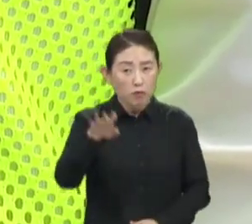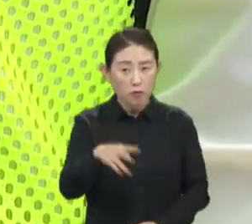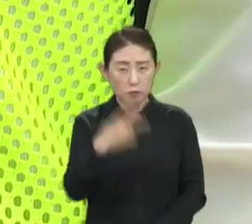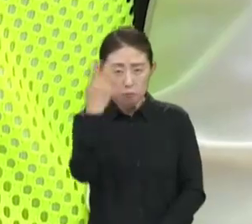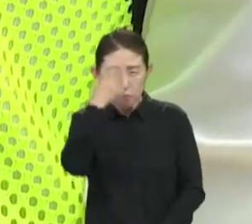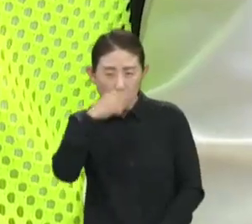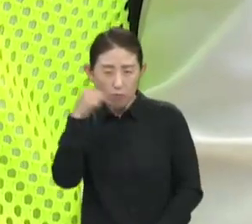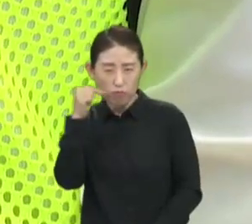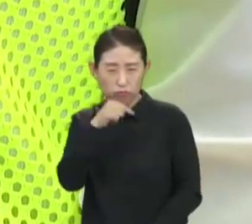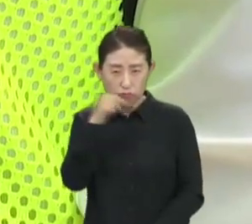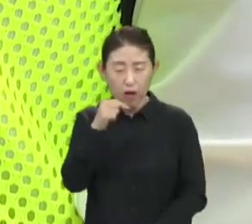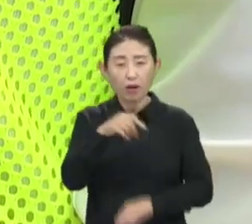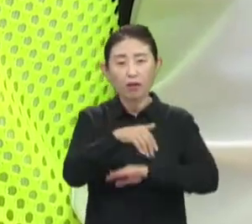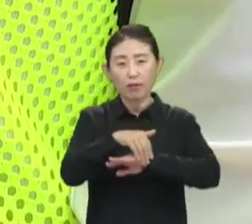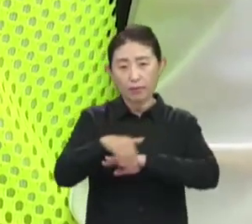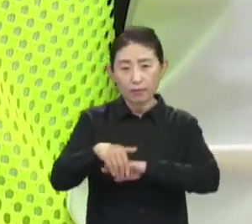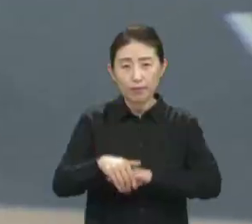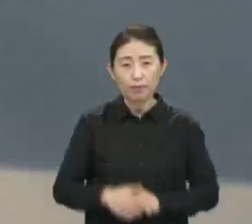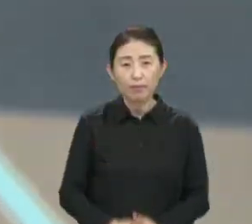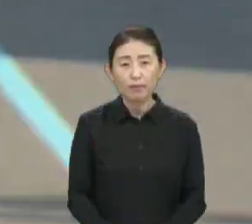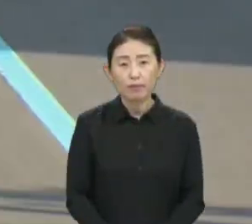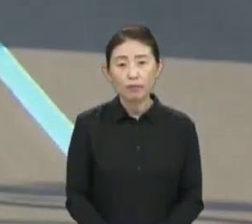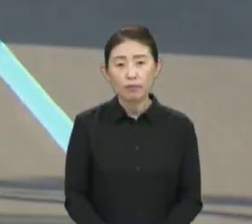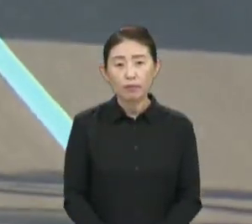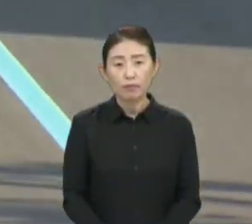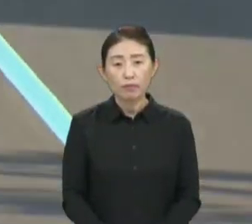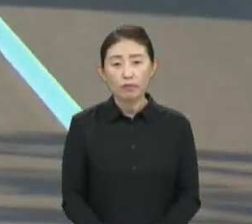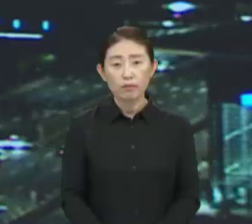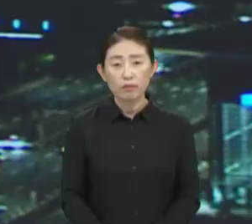철저한 단속 행위를 이어간다는 방침입니다.